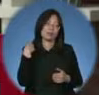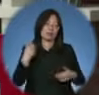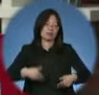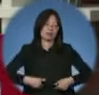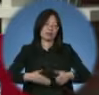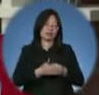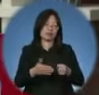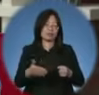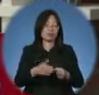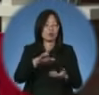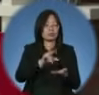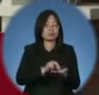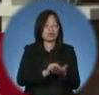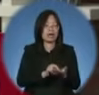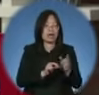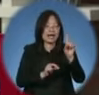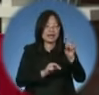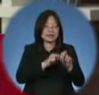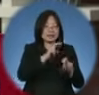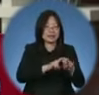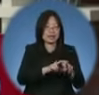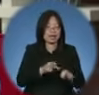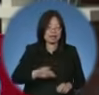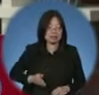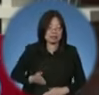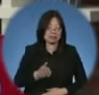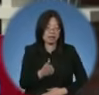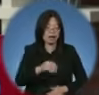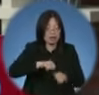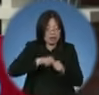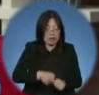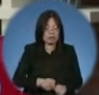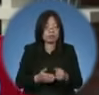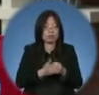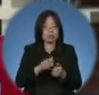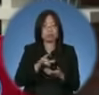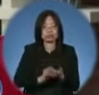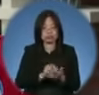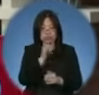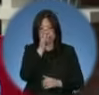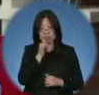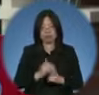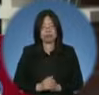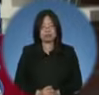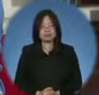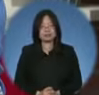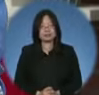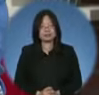그렇죠. 문제는 그 한쪽에서 일방적으로 강요당했다는 데 문제가 있는 건데